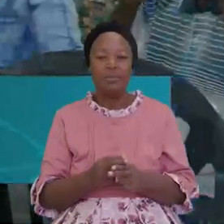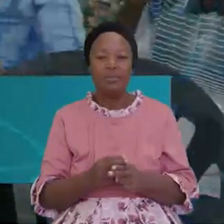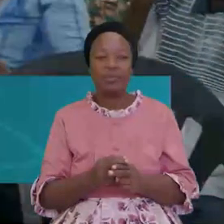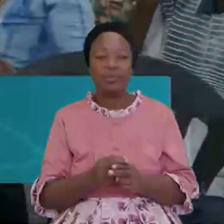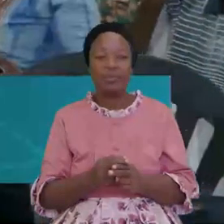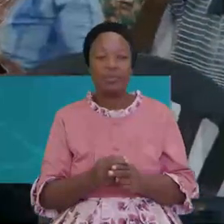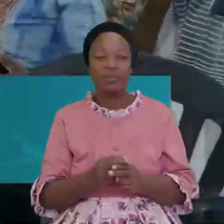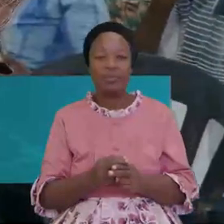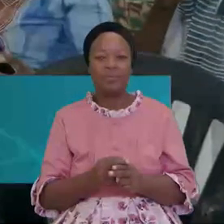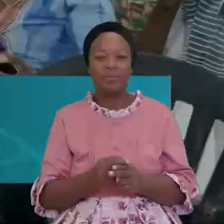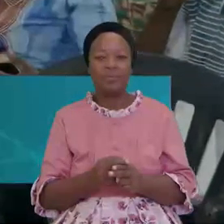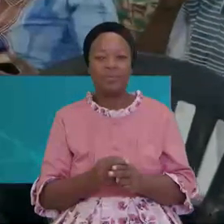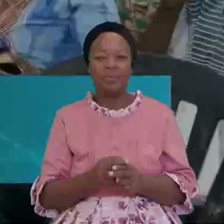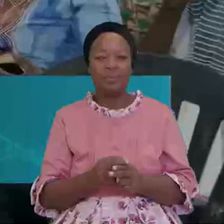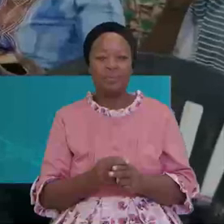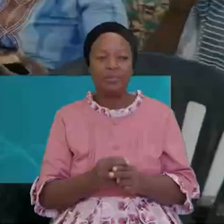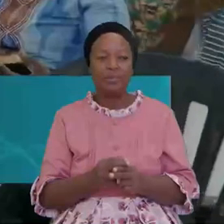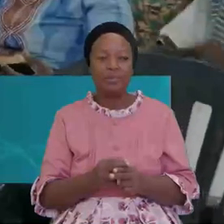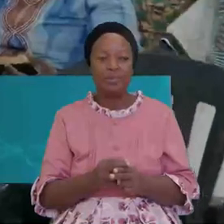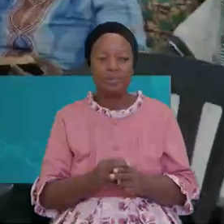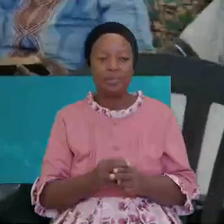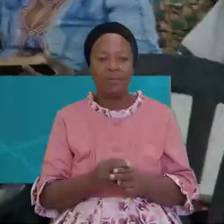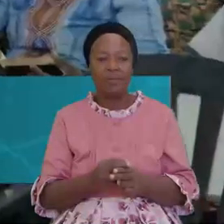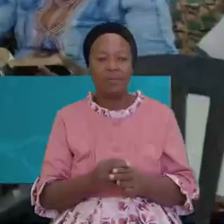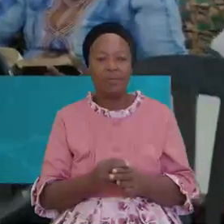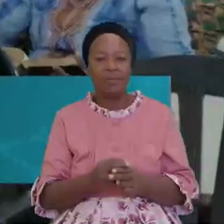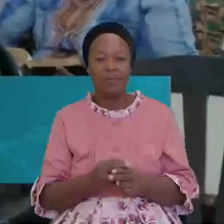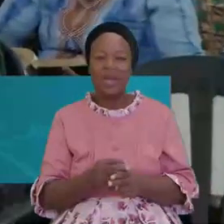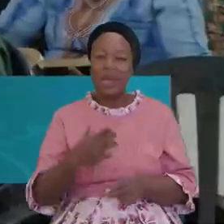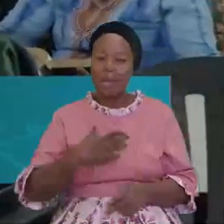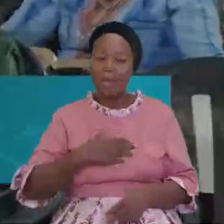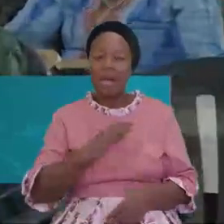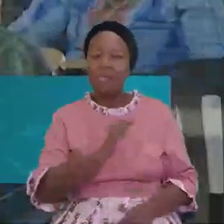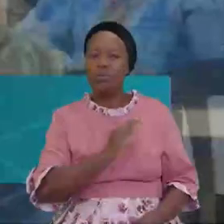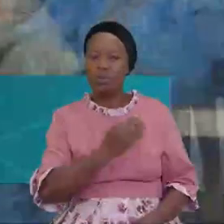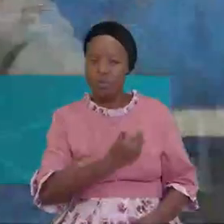Mon âme bénit l'Éternel, que tout ce qui est en moi bénisse son saint nom.